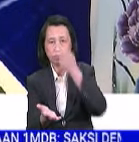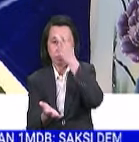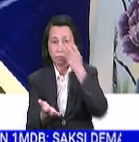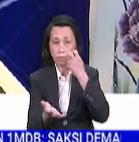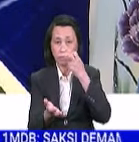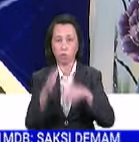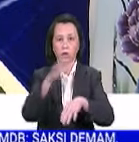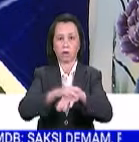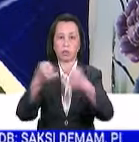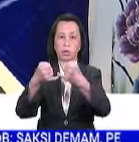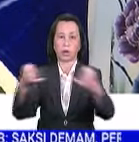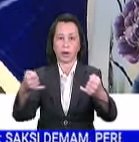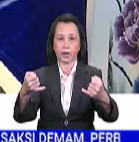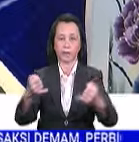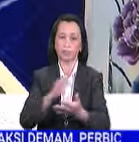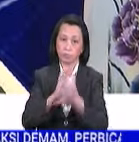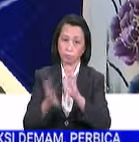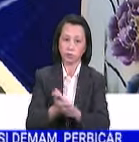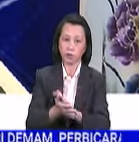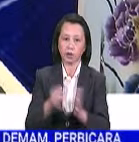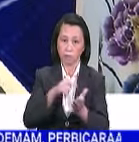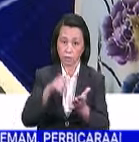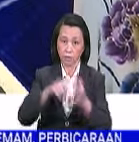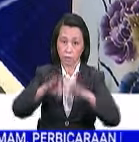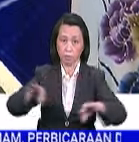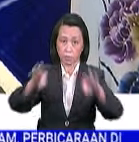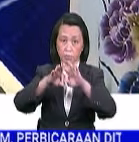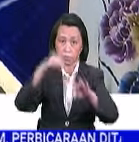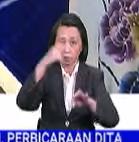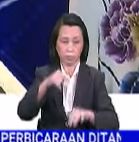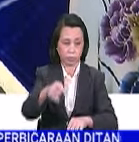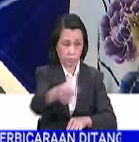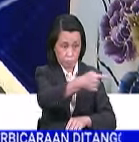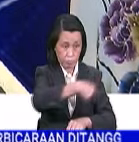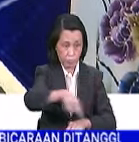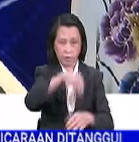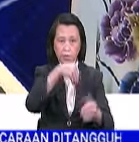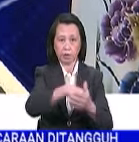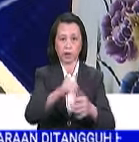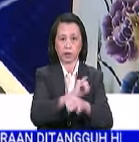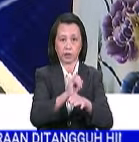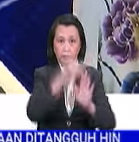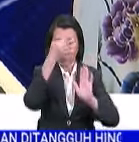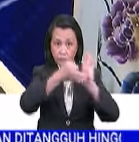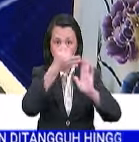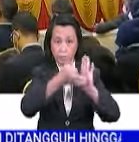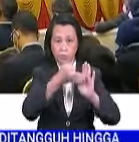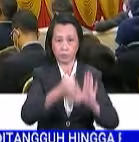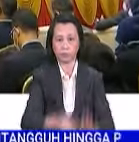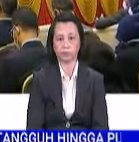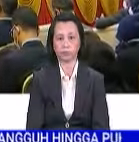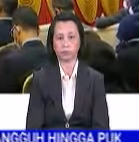dalam talian. Jadi ini penting bagi mereka dalam industri ini.